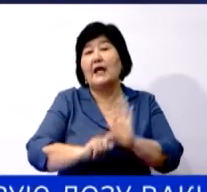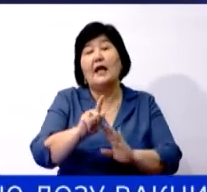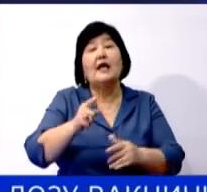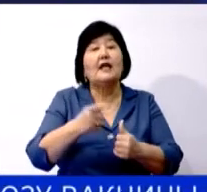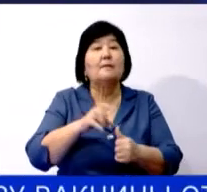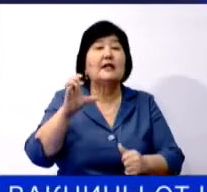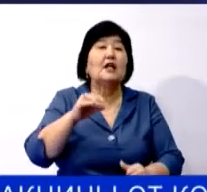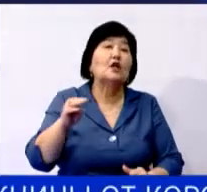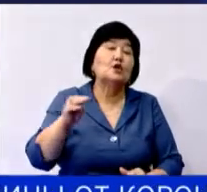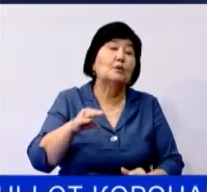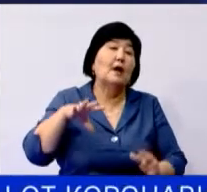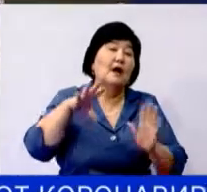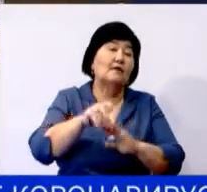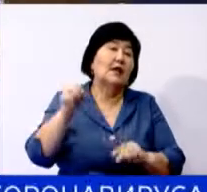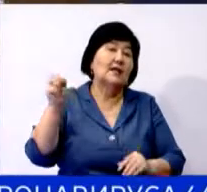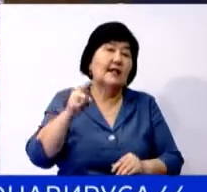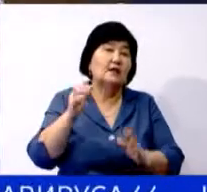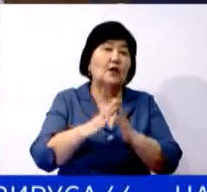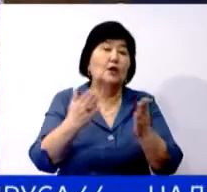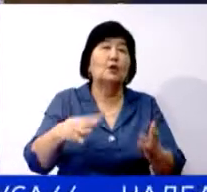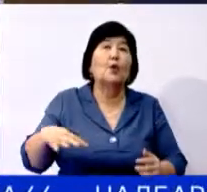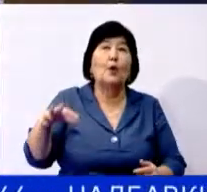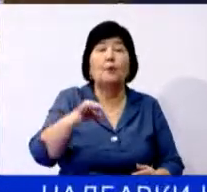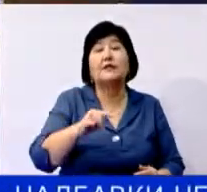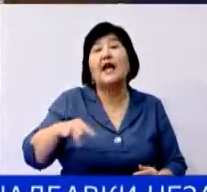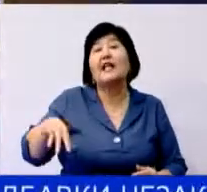солим и жумабекова и внесена в золотую книгу области республики